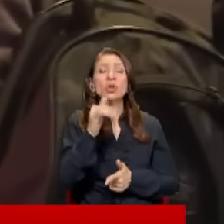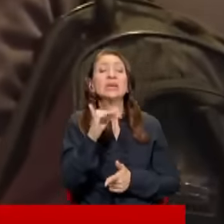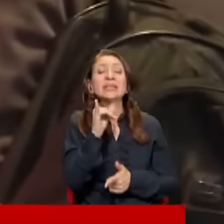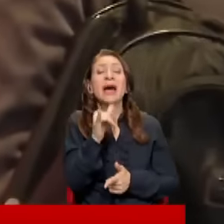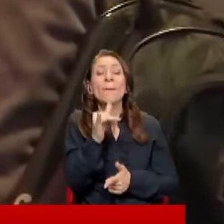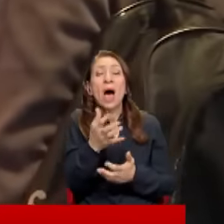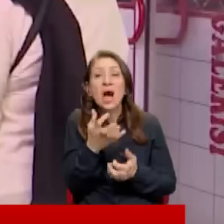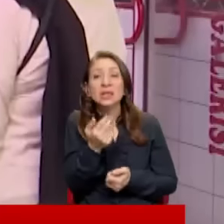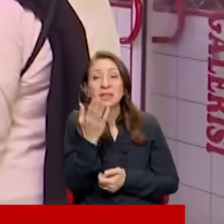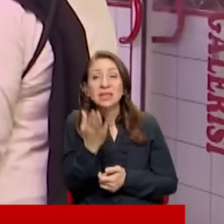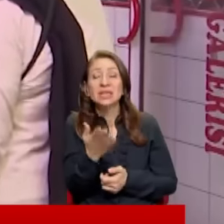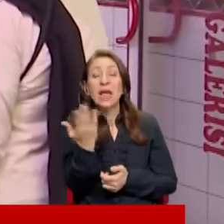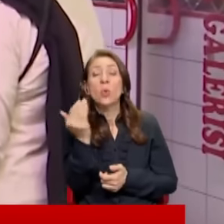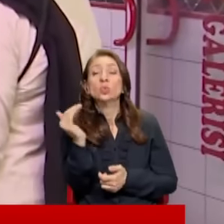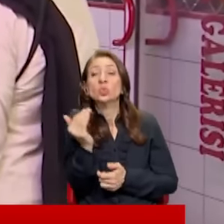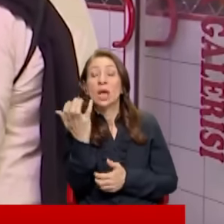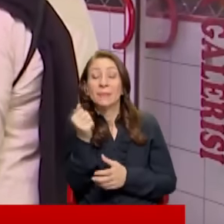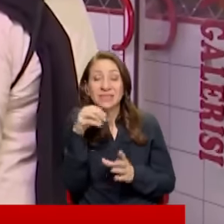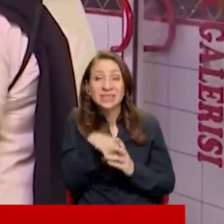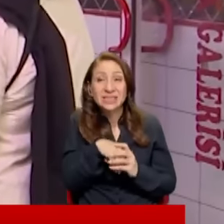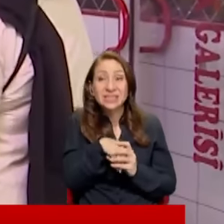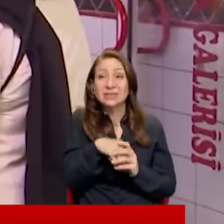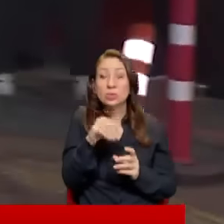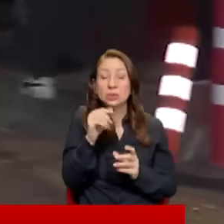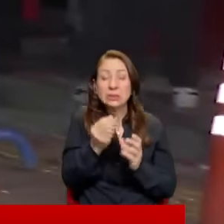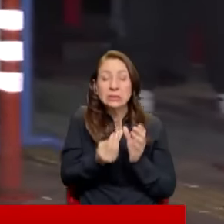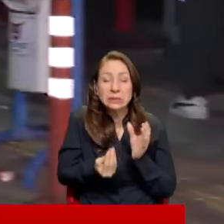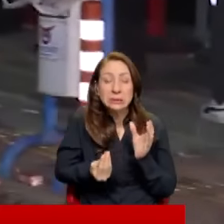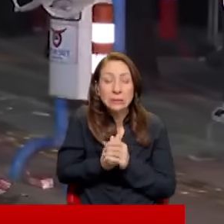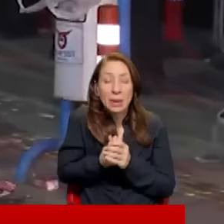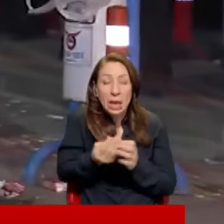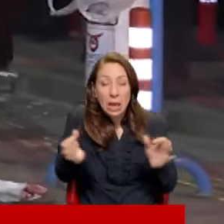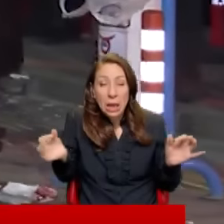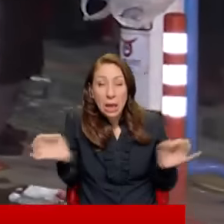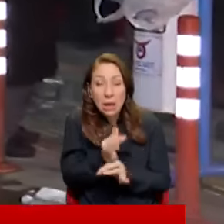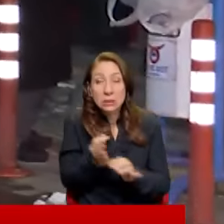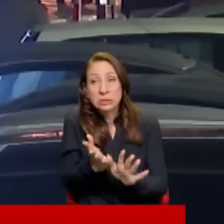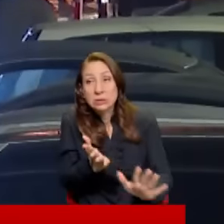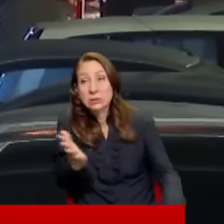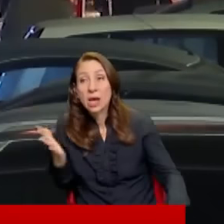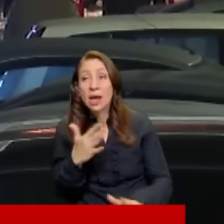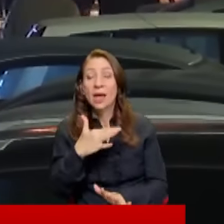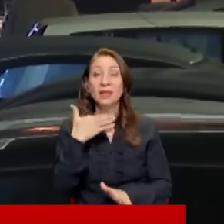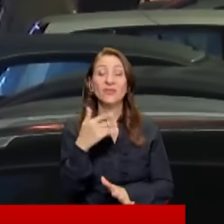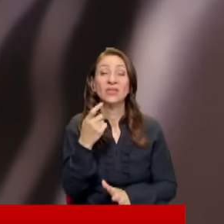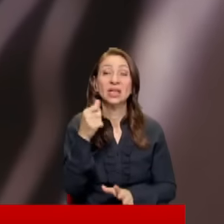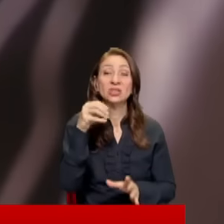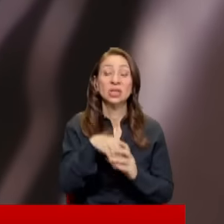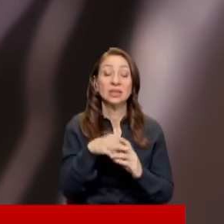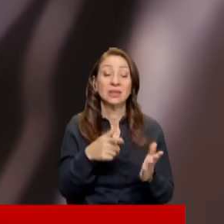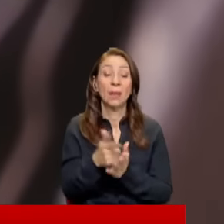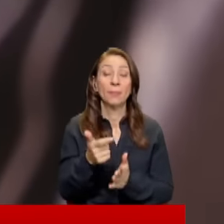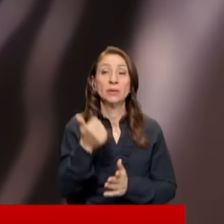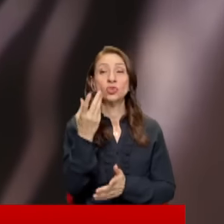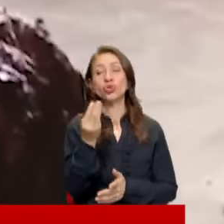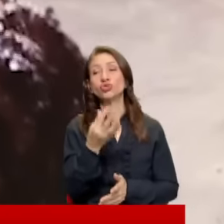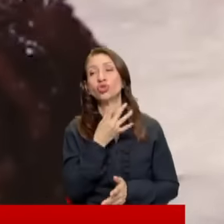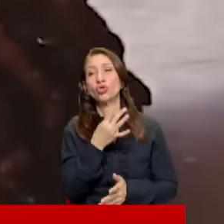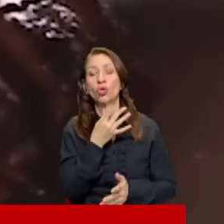değil gramla alabildiği daha ucuza alabilmek için de gün ağırmı girdiği etin fiyatları için Tarım Bakanı çok